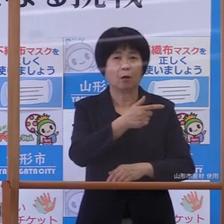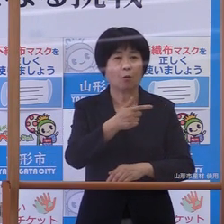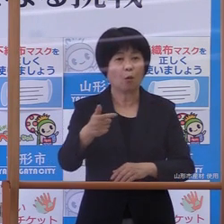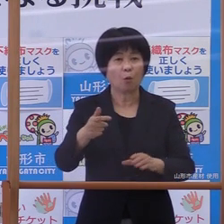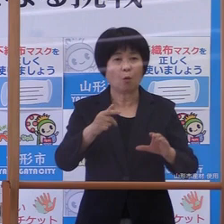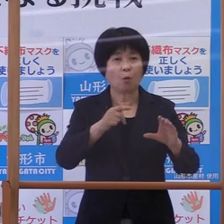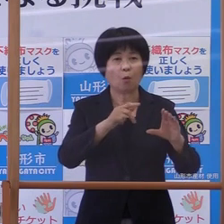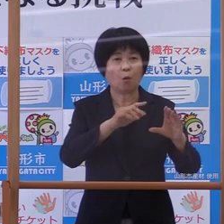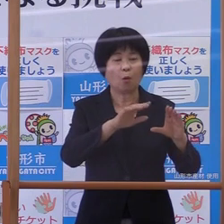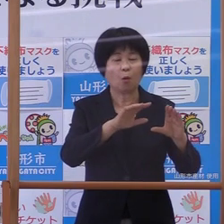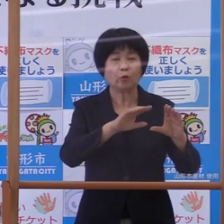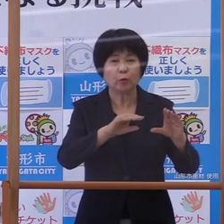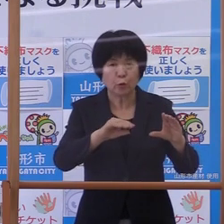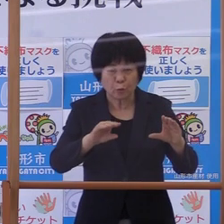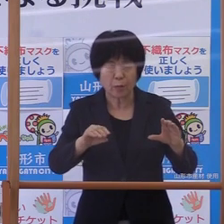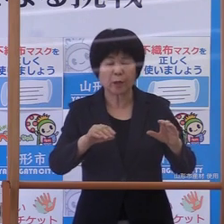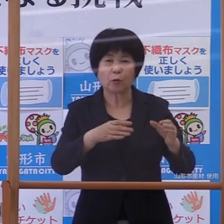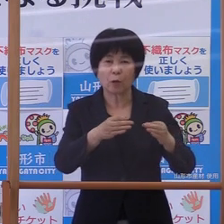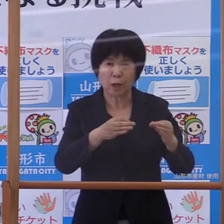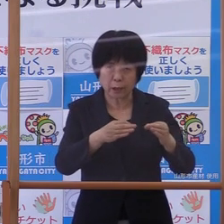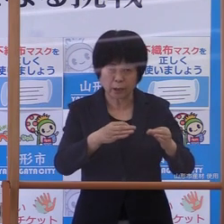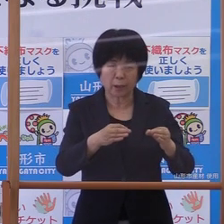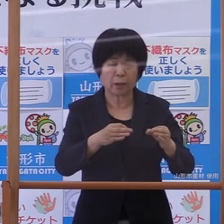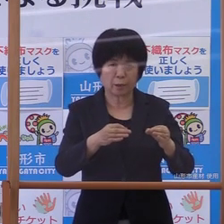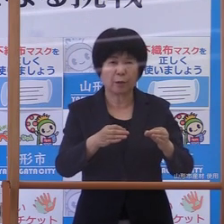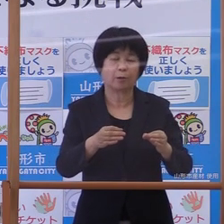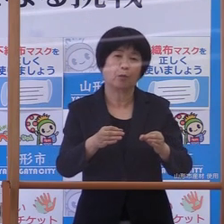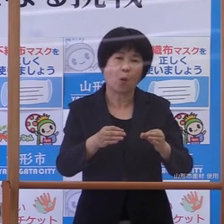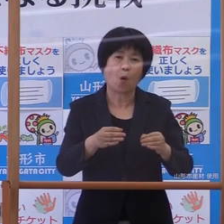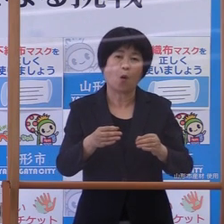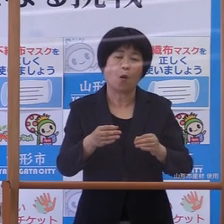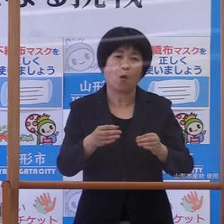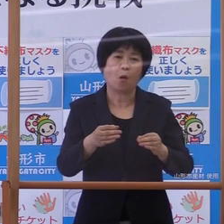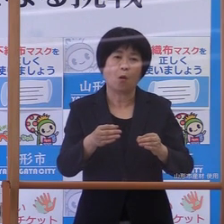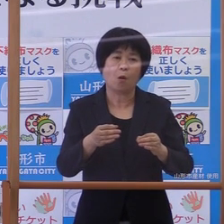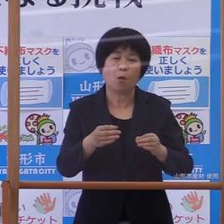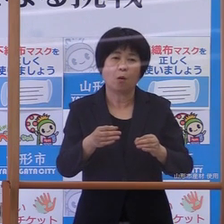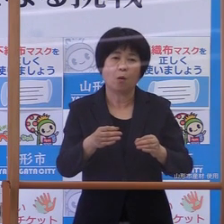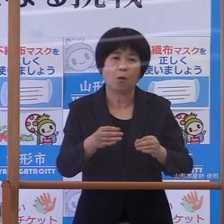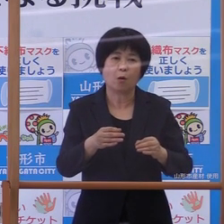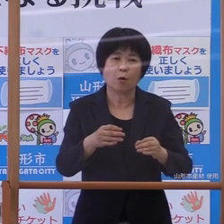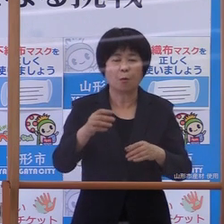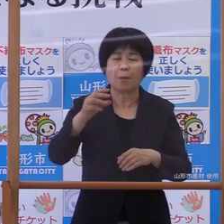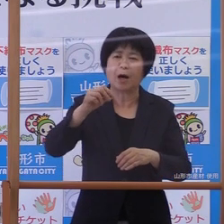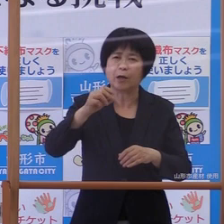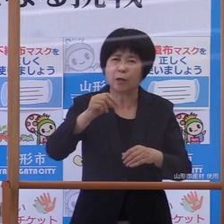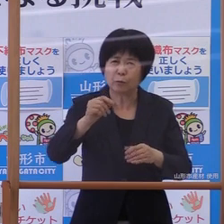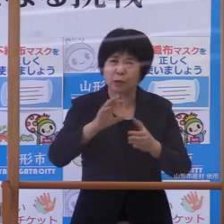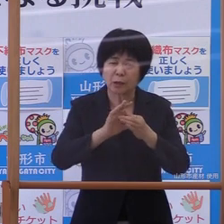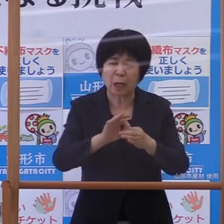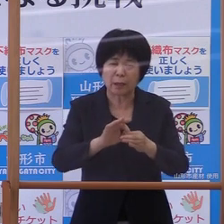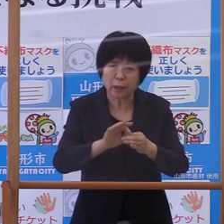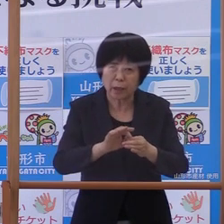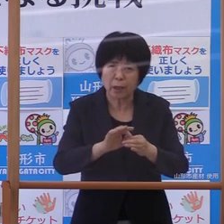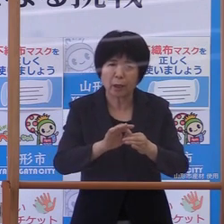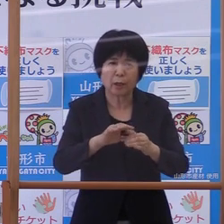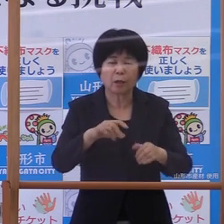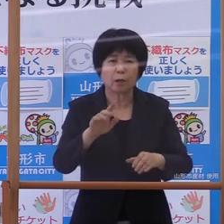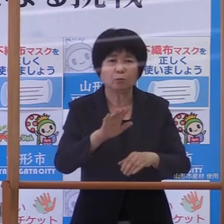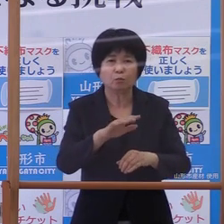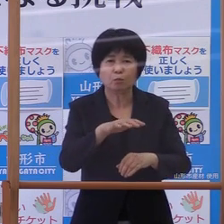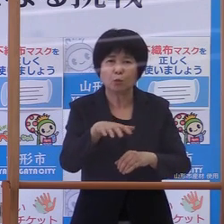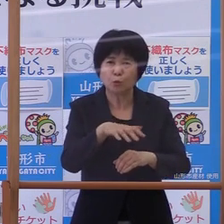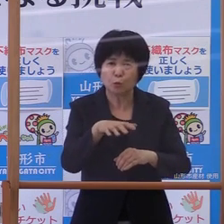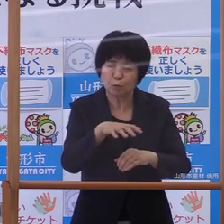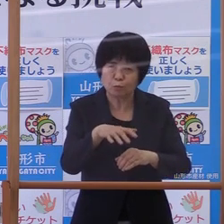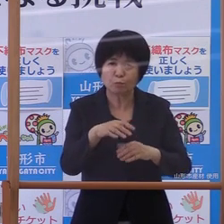まあ前所有者の方とのやり取りが続いておられると思うんですけれども、まあ動産の部分の取り扱いですとか、そのあたりのご進捗があれば